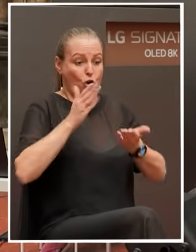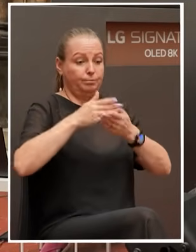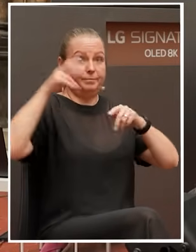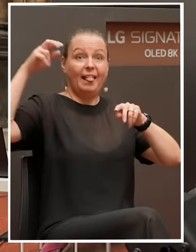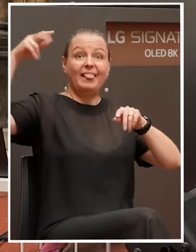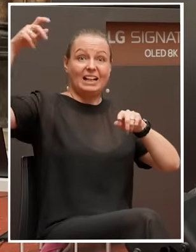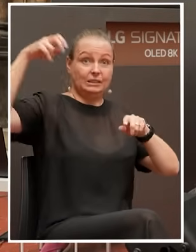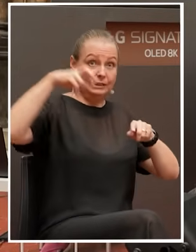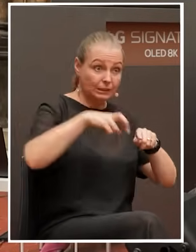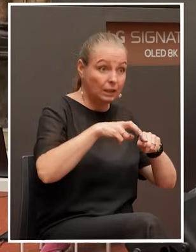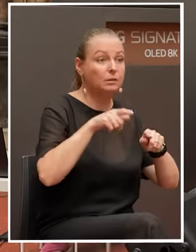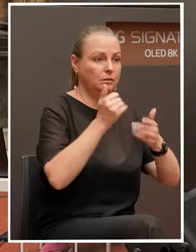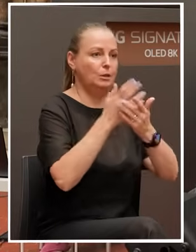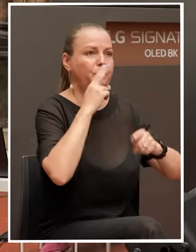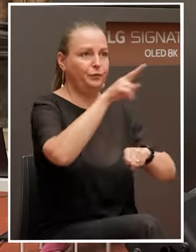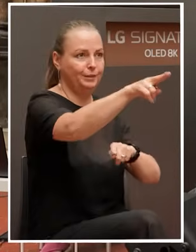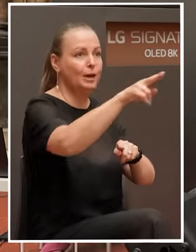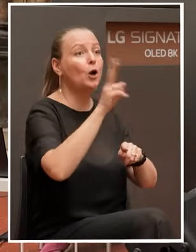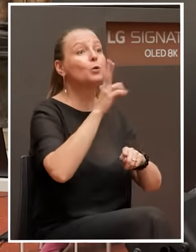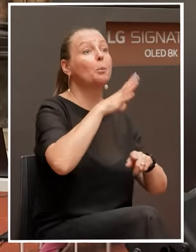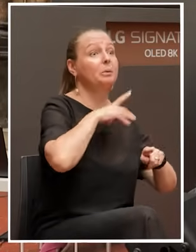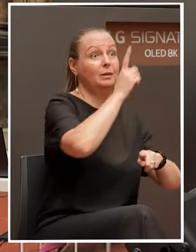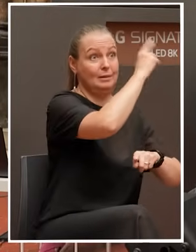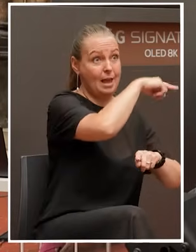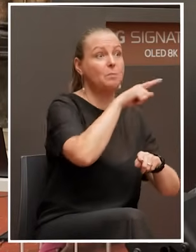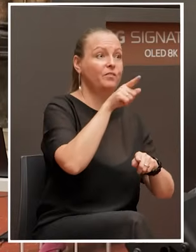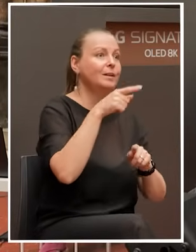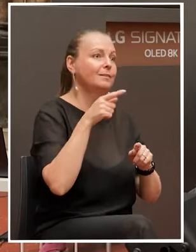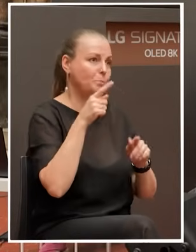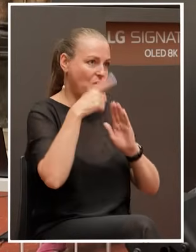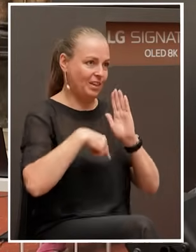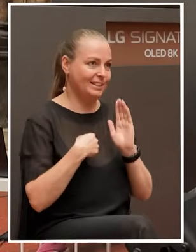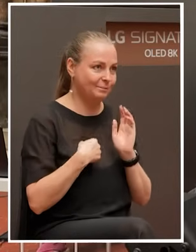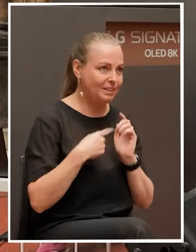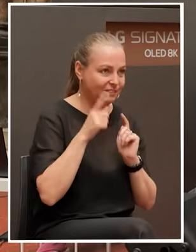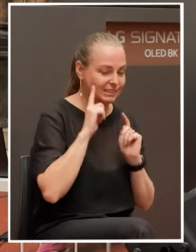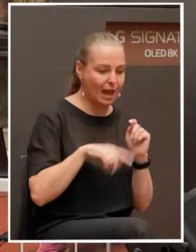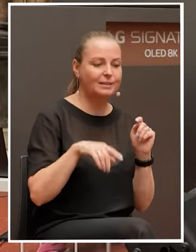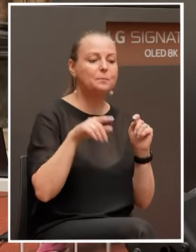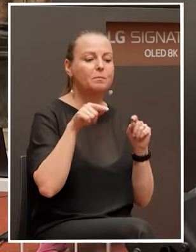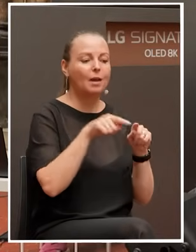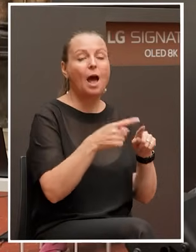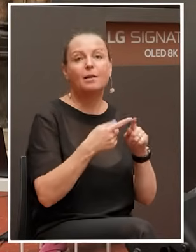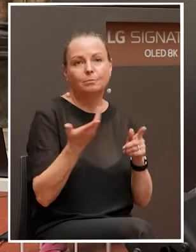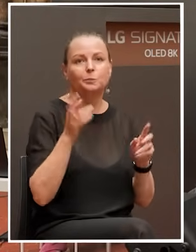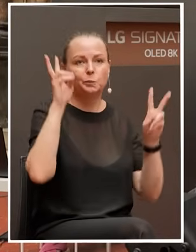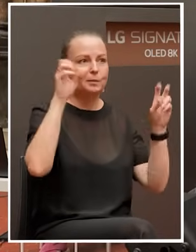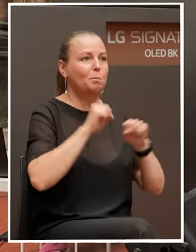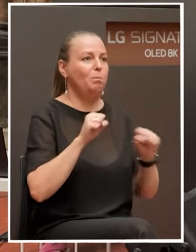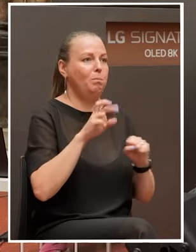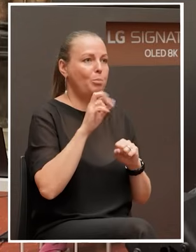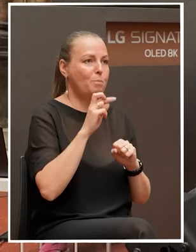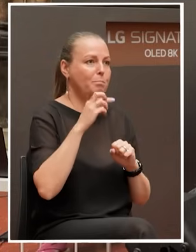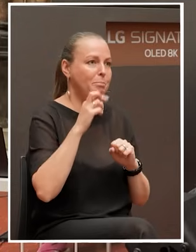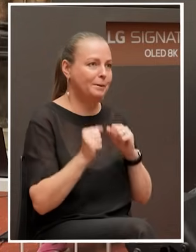Кто бывал в Ленинградском союзе художников, может меня поверить. И вот это, конечно, была бомба. Вот